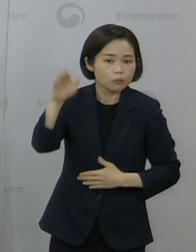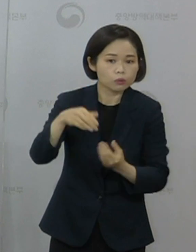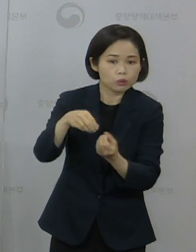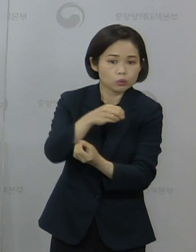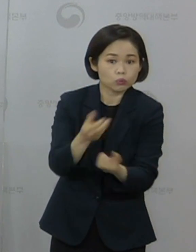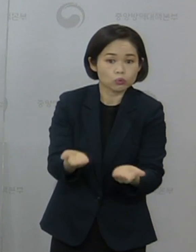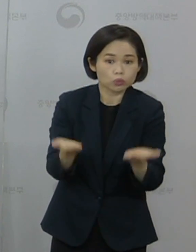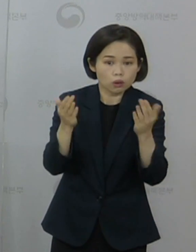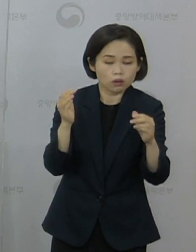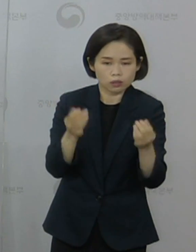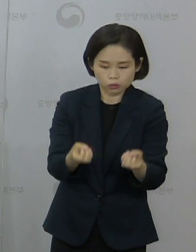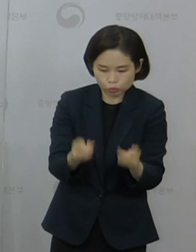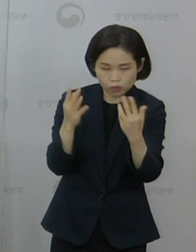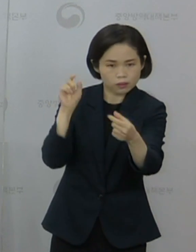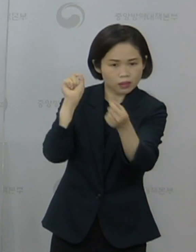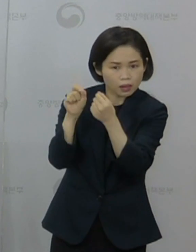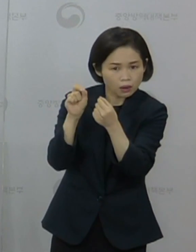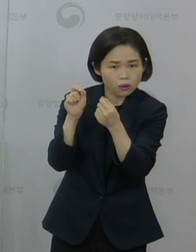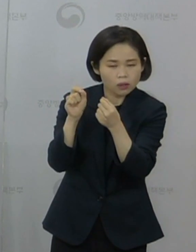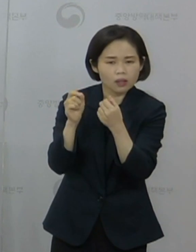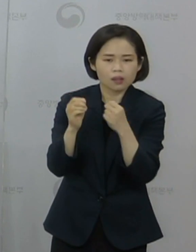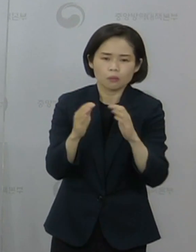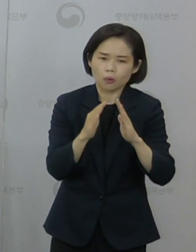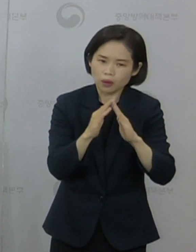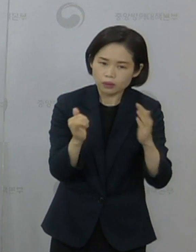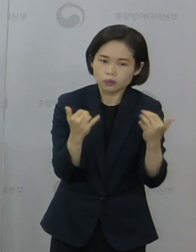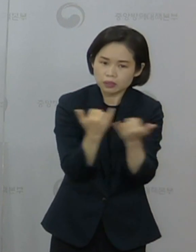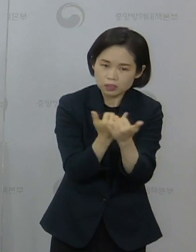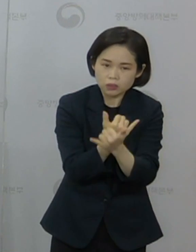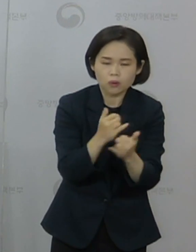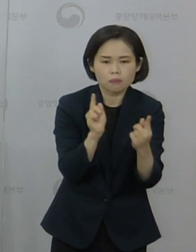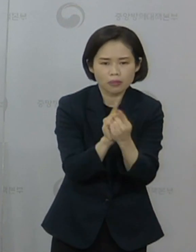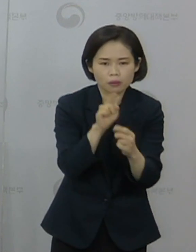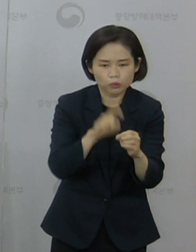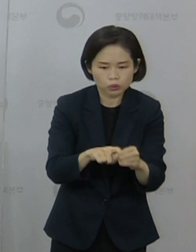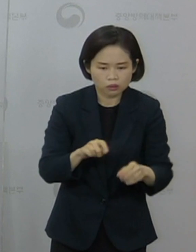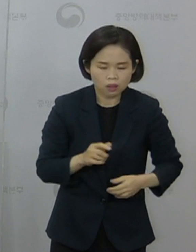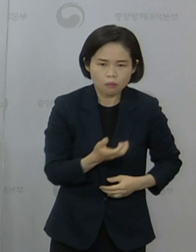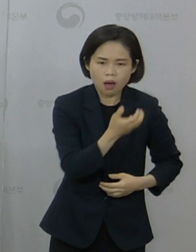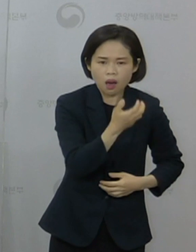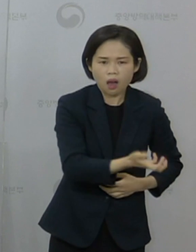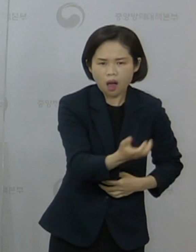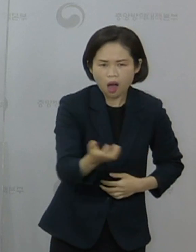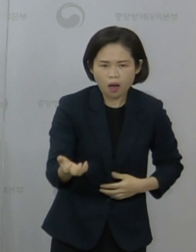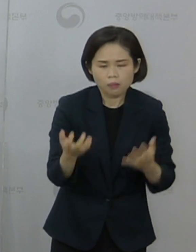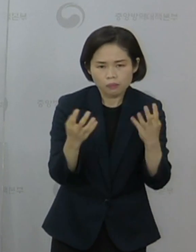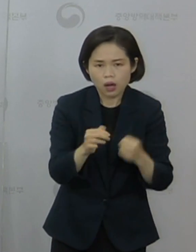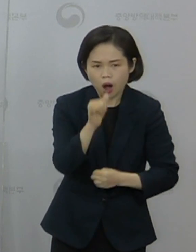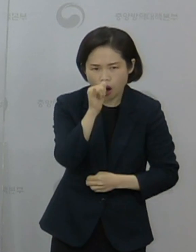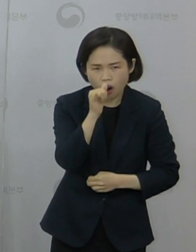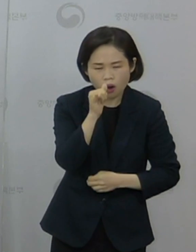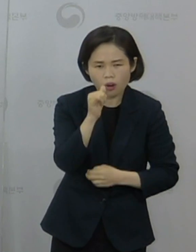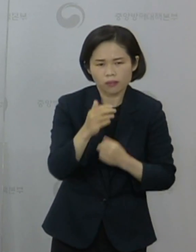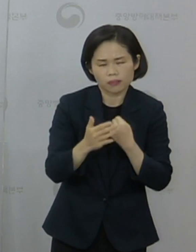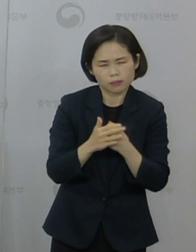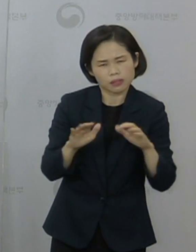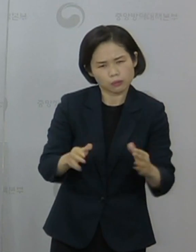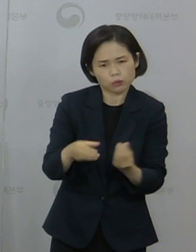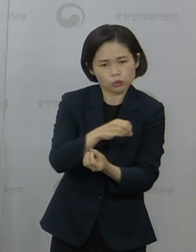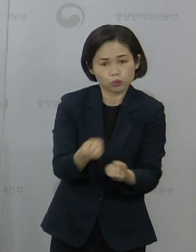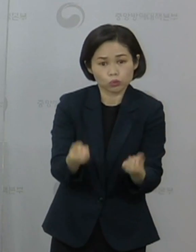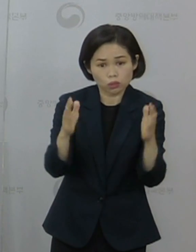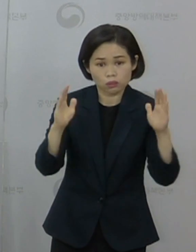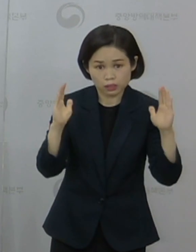기간동안 애는 대규모 인구 이동에 따른 감염 확산이 우려되므로 코로나 이고 감염 개방을 위해서는 이번 추석에는